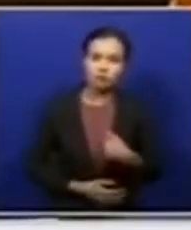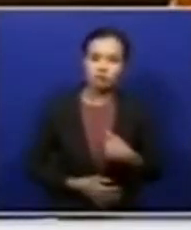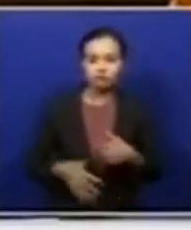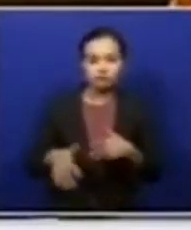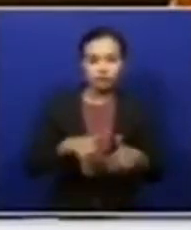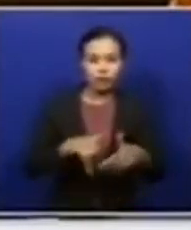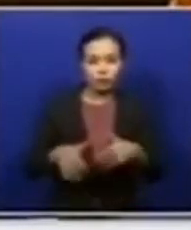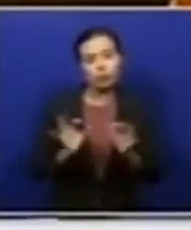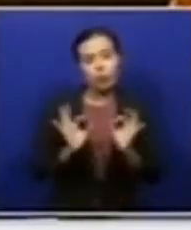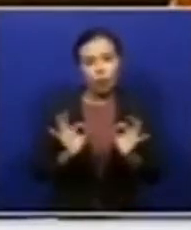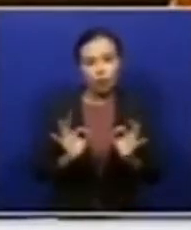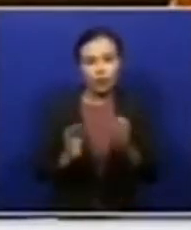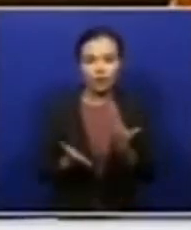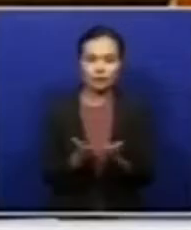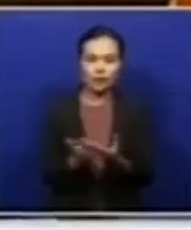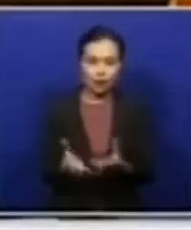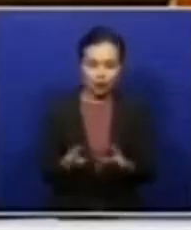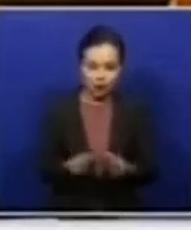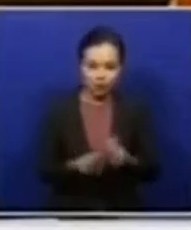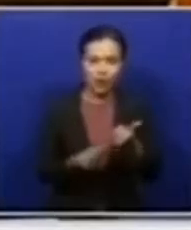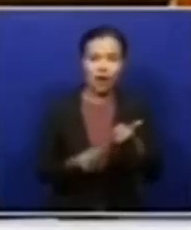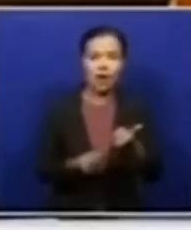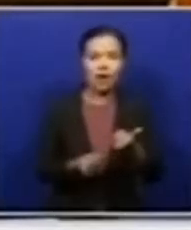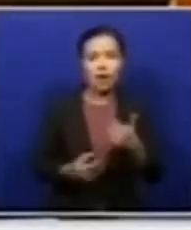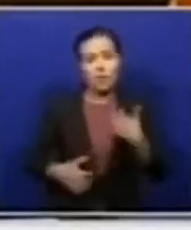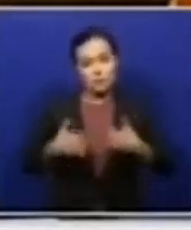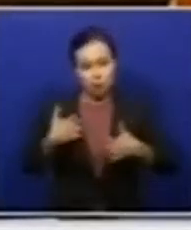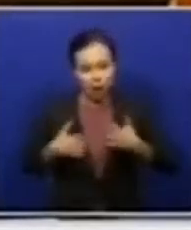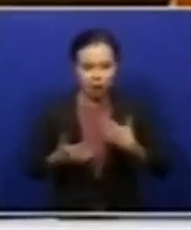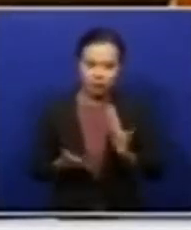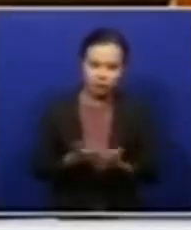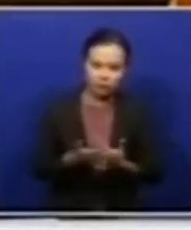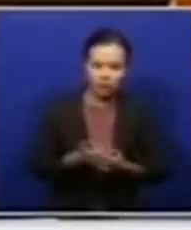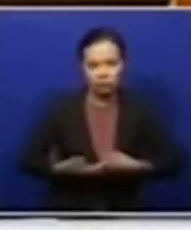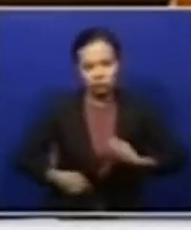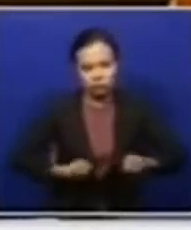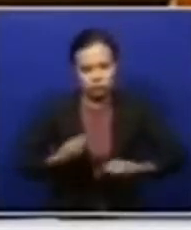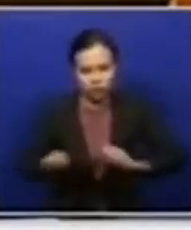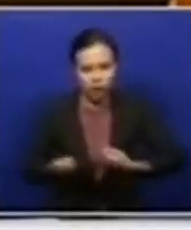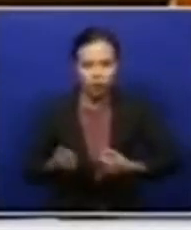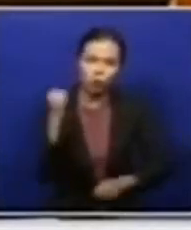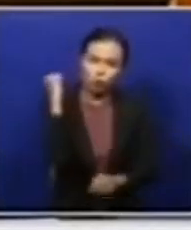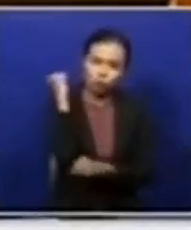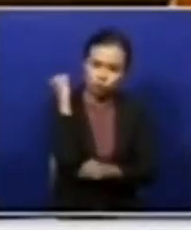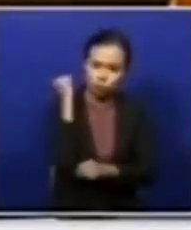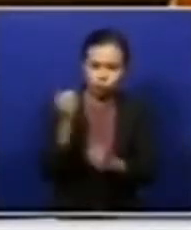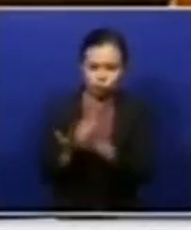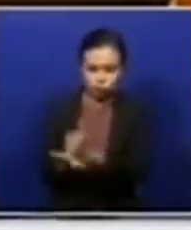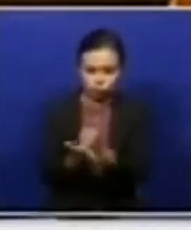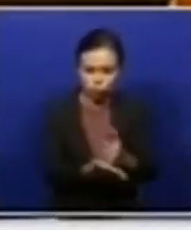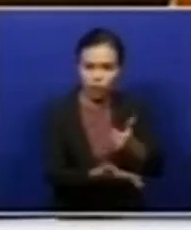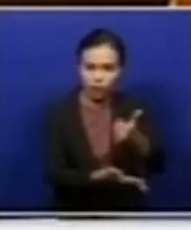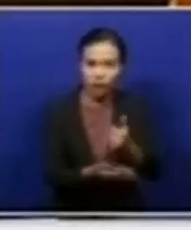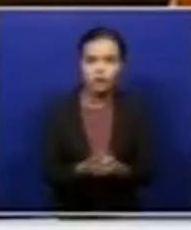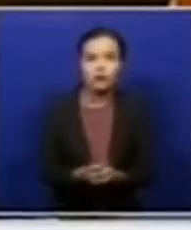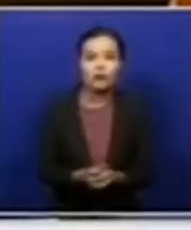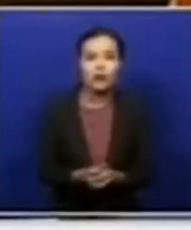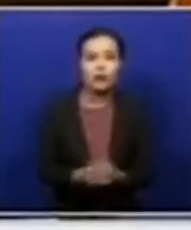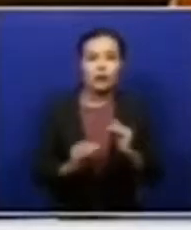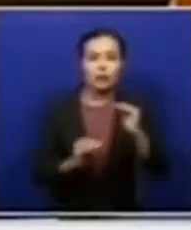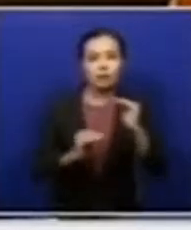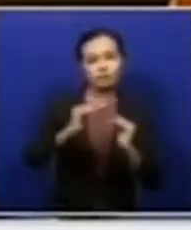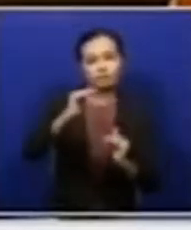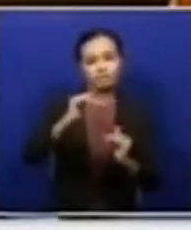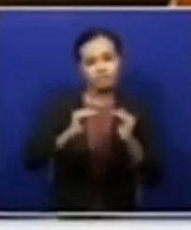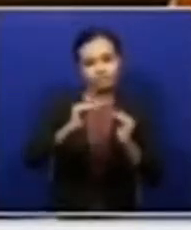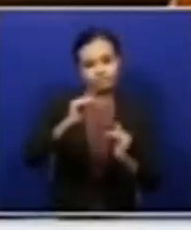ที่ได้รับเงินในการไปบรรเทาค่าใช้จ่ายลดความยากจนและท่านยังบอกอีกนะครับว่าลดความเหลื่อมล้ำ